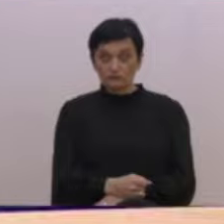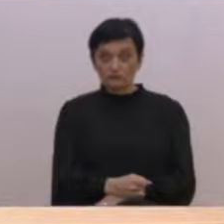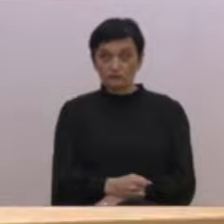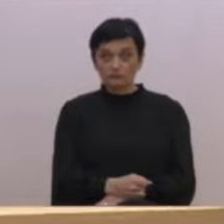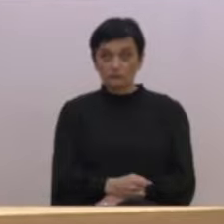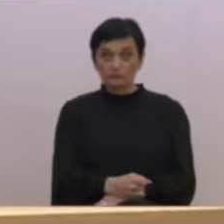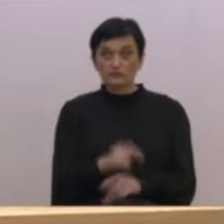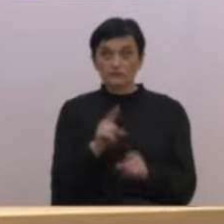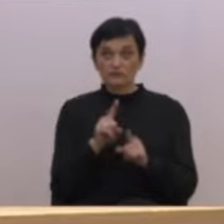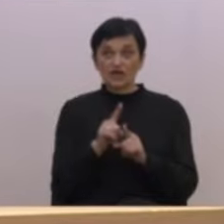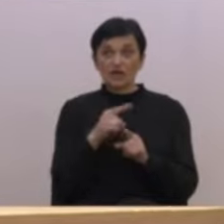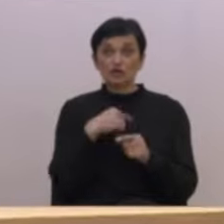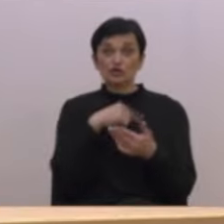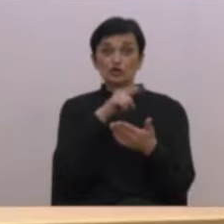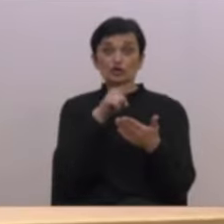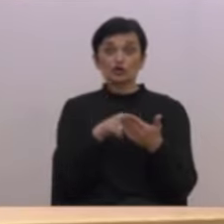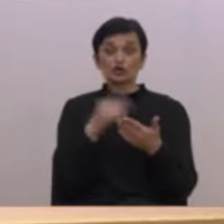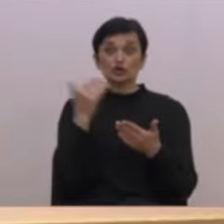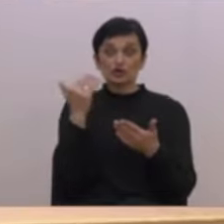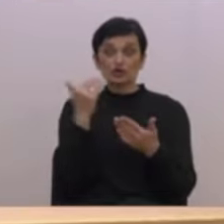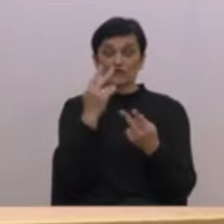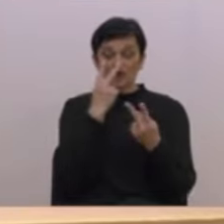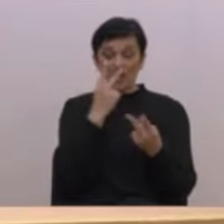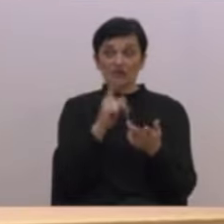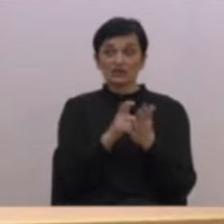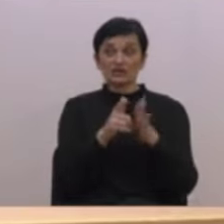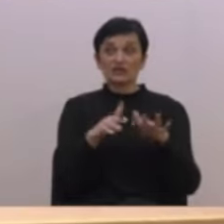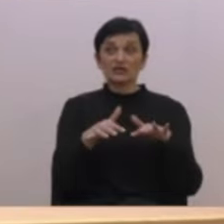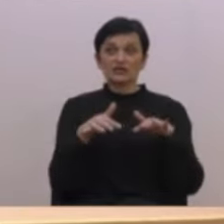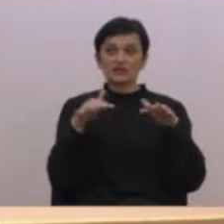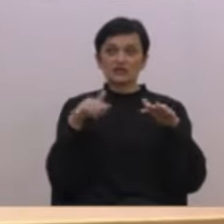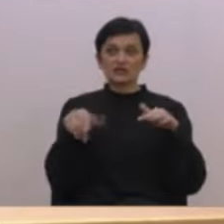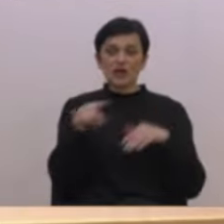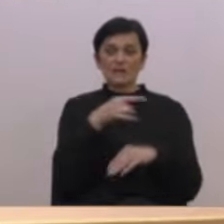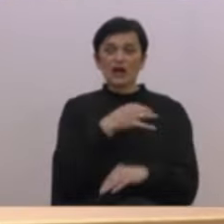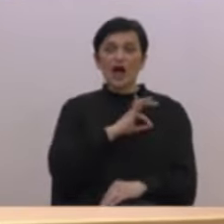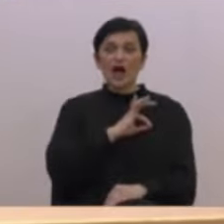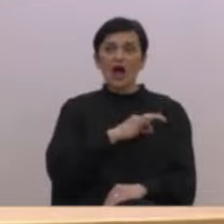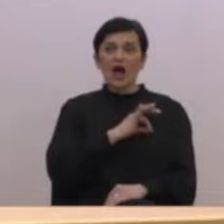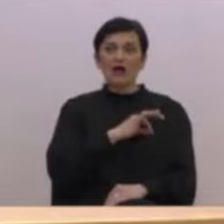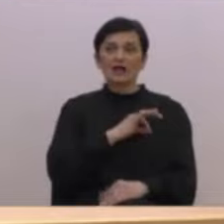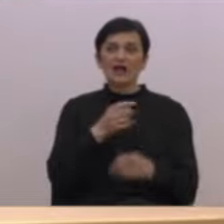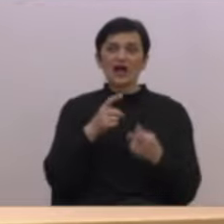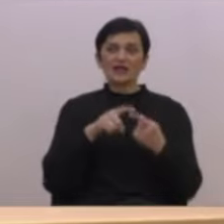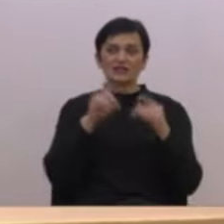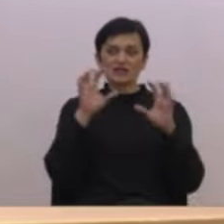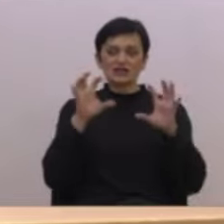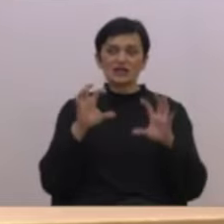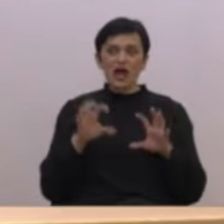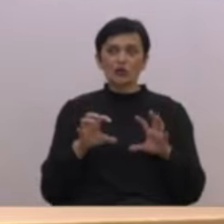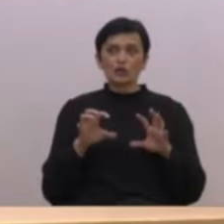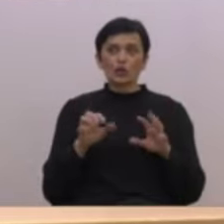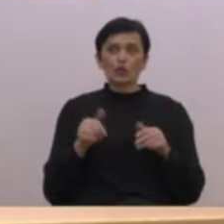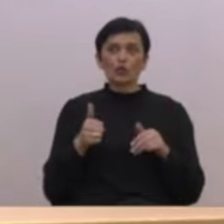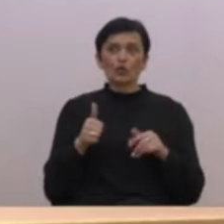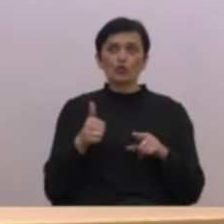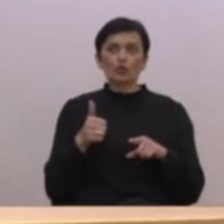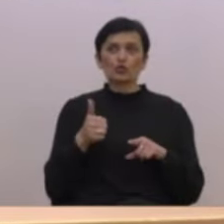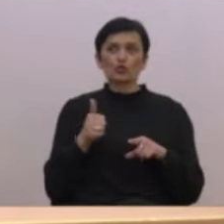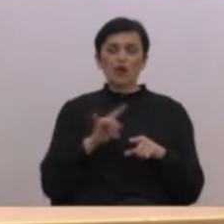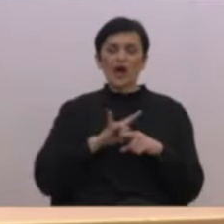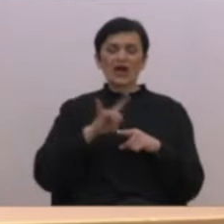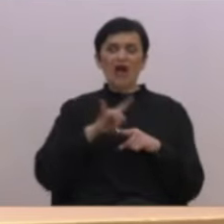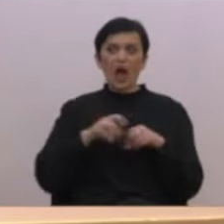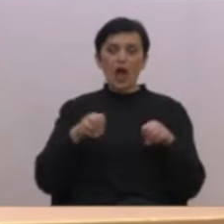Ასეთ შეკითხვა მოგთქვენთან, თქვენ ნახეთ ახლა დარბაზში, აი ამ აგენტების შესახებ კანონზე, როგორი